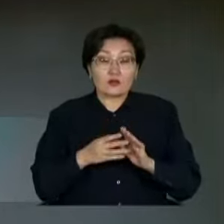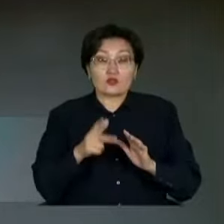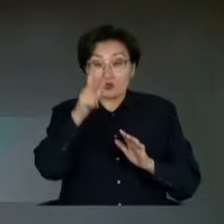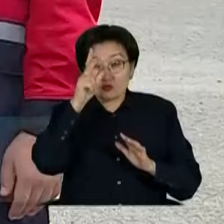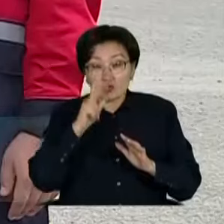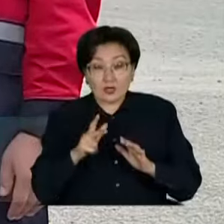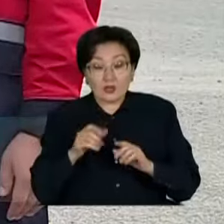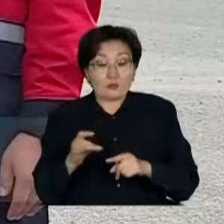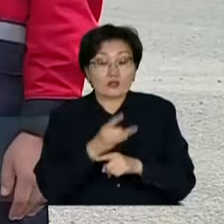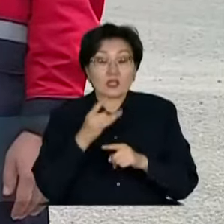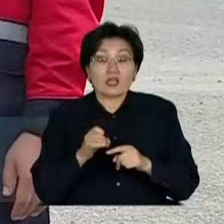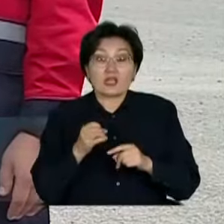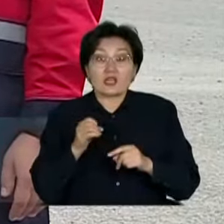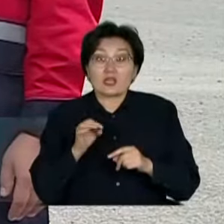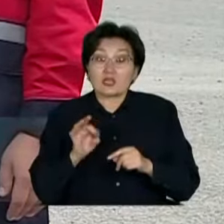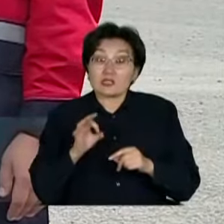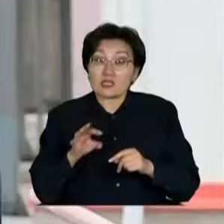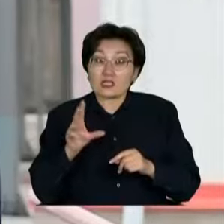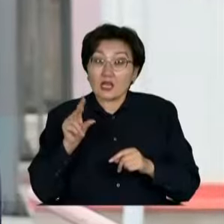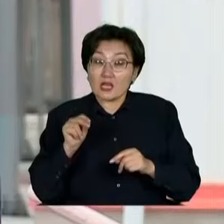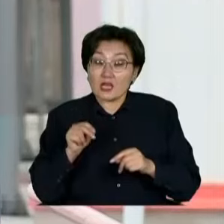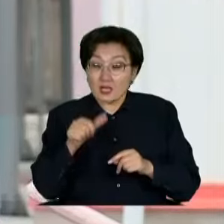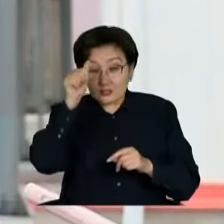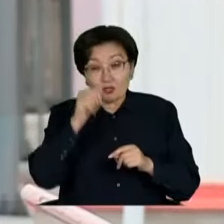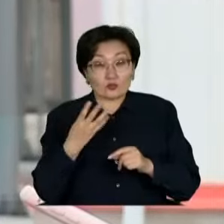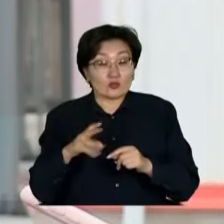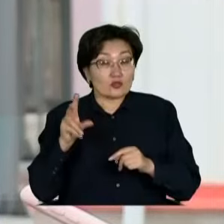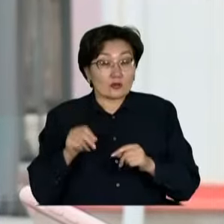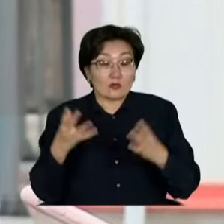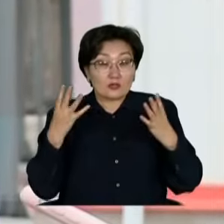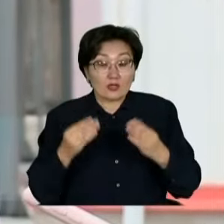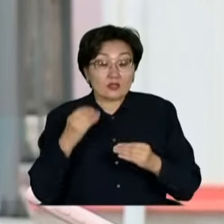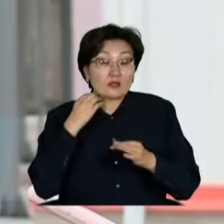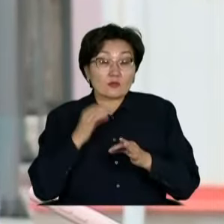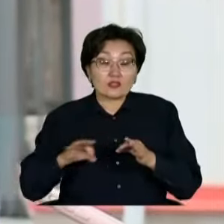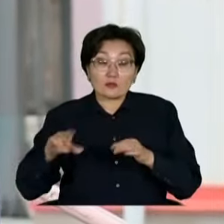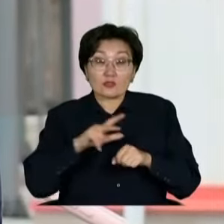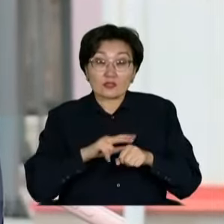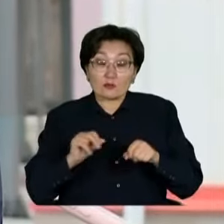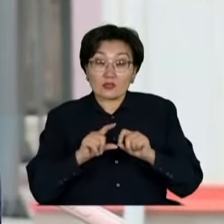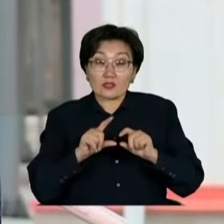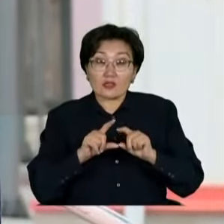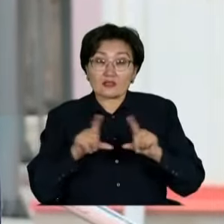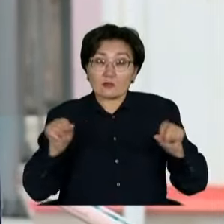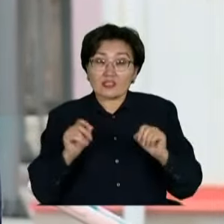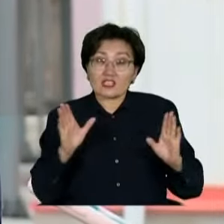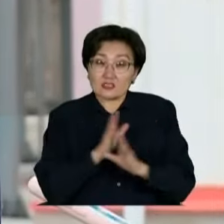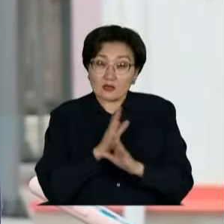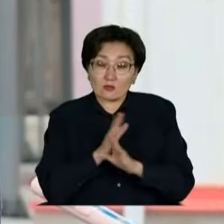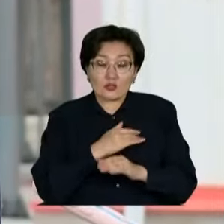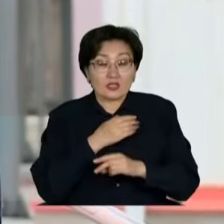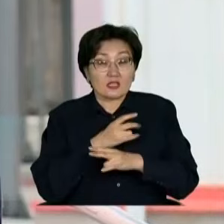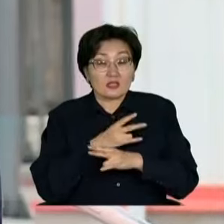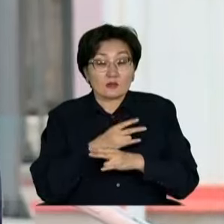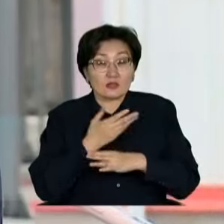Қазан айының 4-ті күні біз орталық жүйеге және Қызылорда облысы департамент экологиясына біздің ауаға шығатын